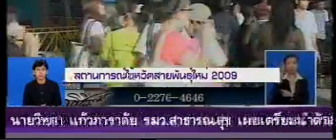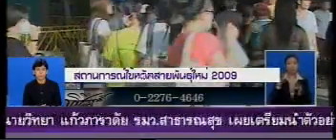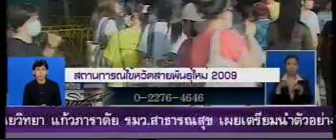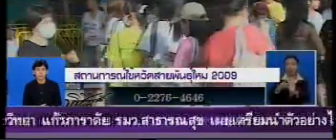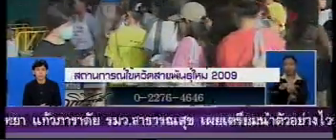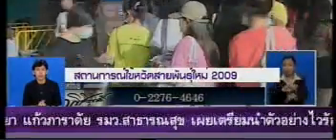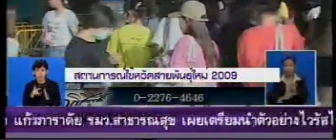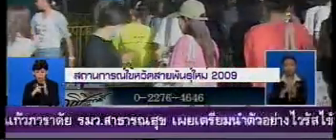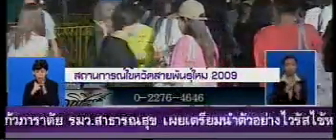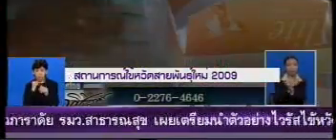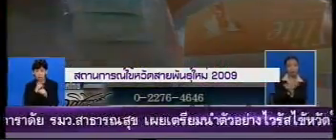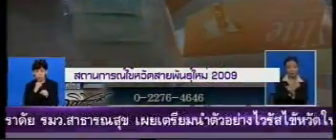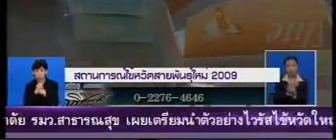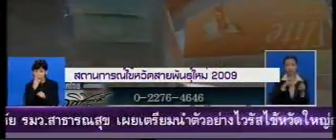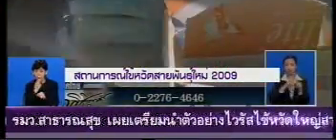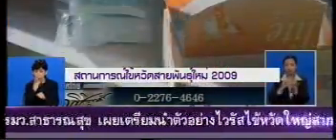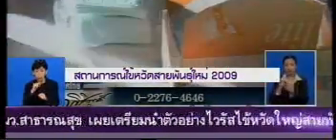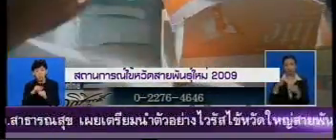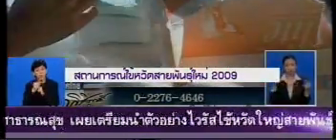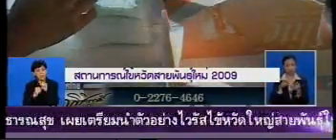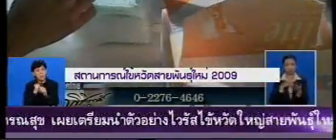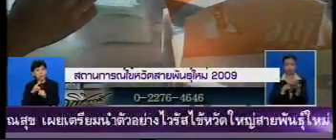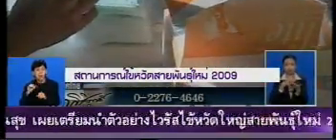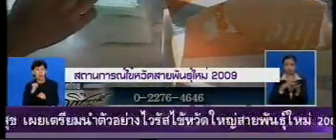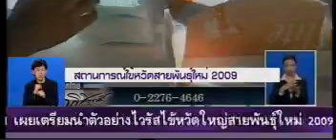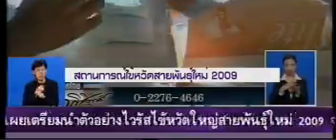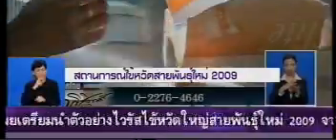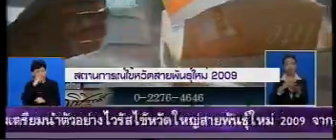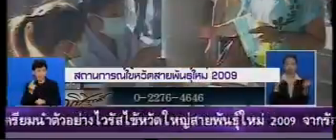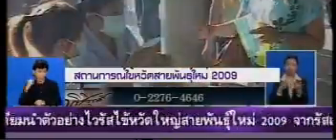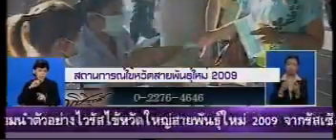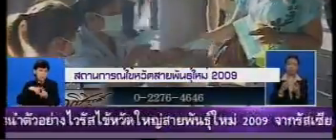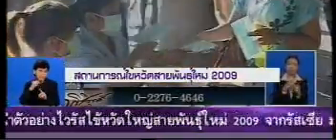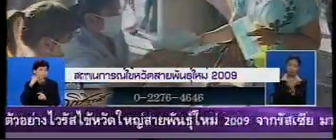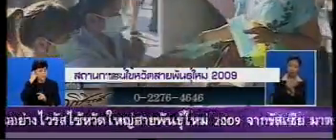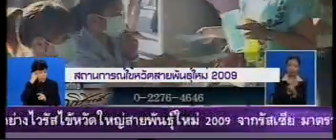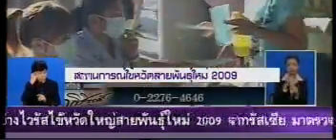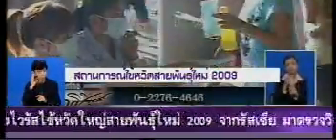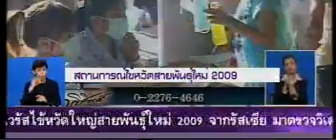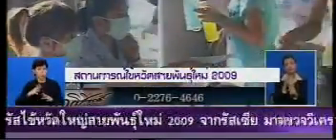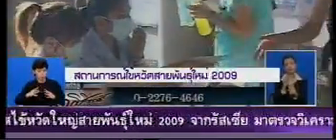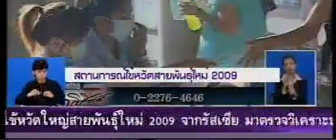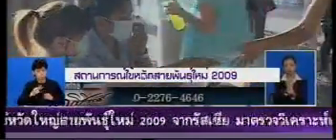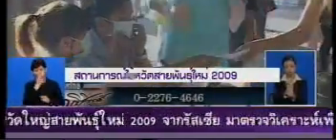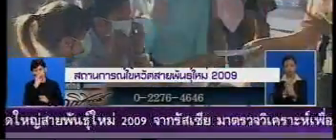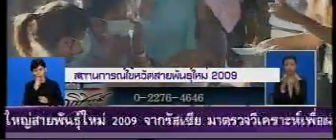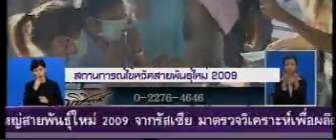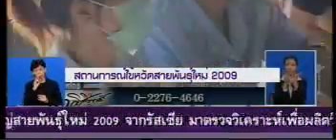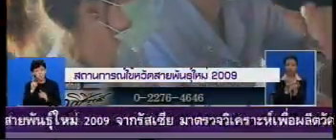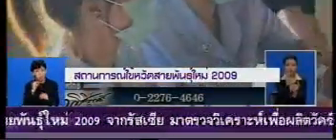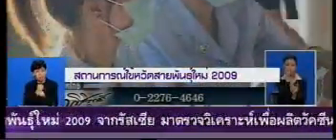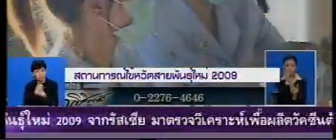วัคซีนที่ป้องกันโรคไข้หวัดใหญ่สายพันธุ์ใหม่2009จะมาถึงภายในเดือนตุลาคมโดยทั่วโลกต่างยอมรับว่าโรคไข้หวัดใหญ่สาย